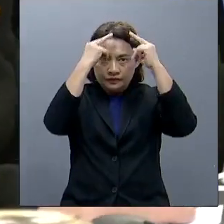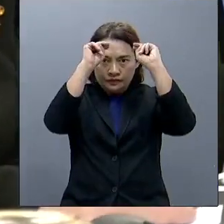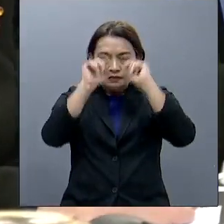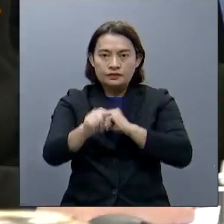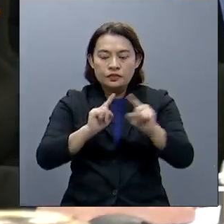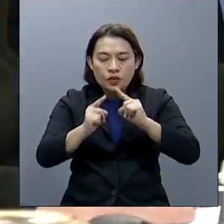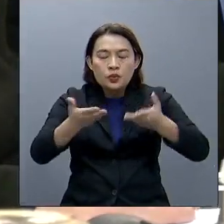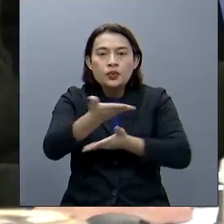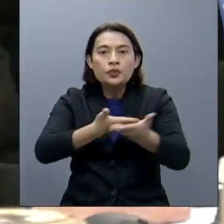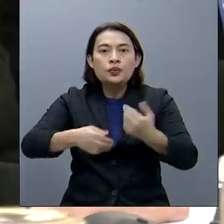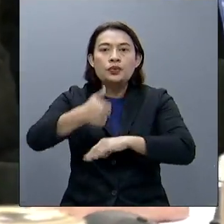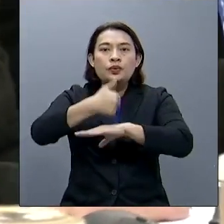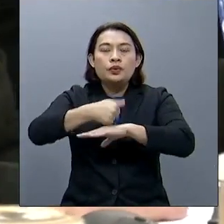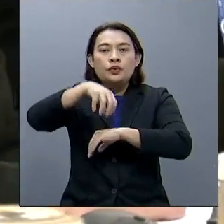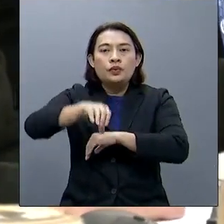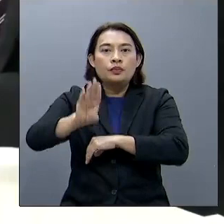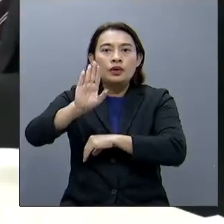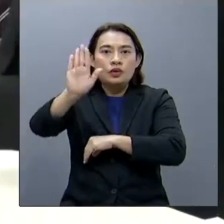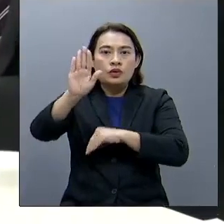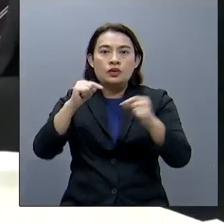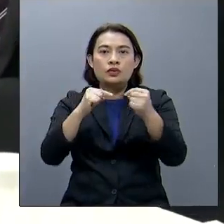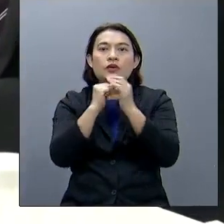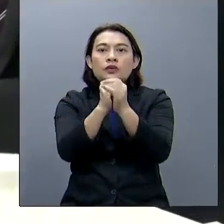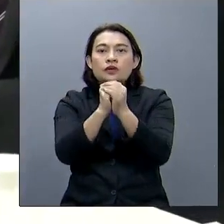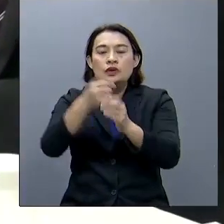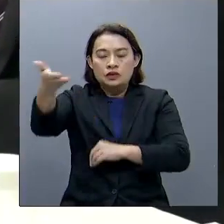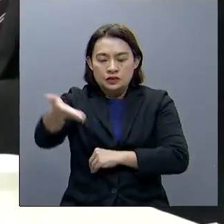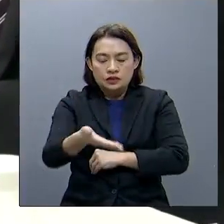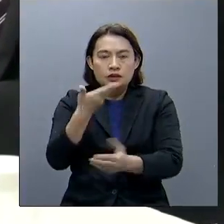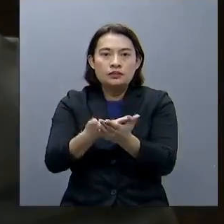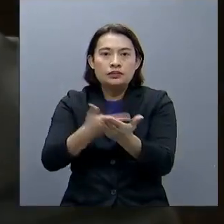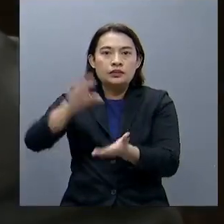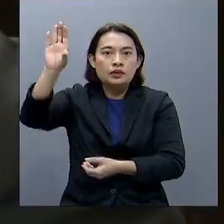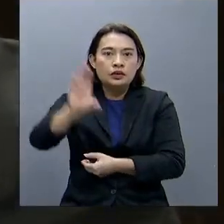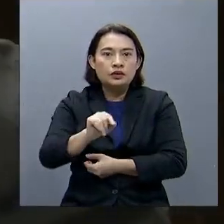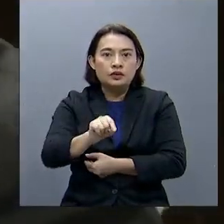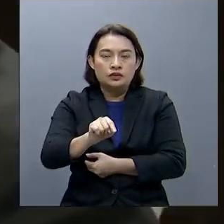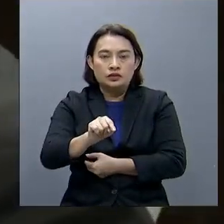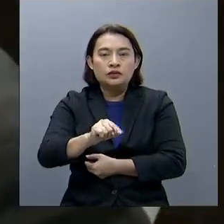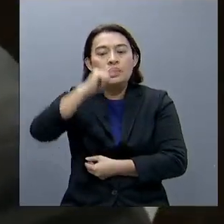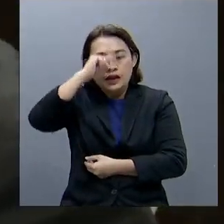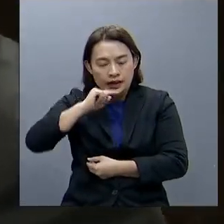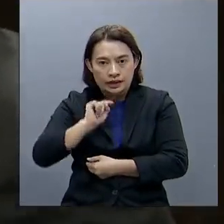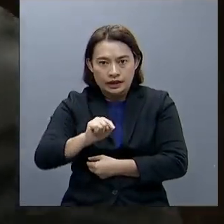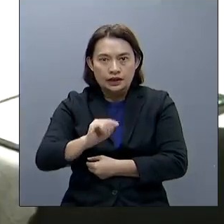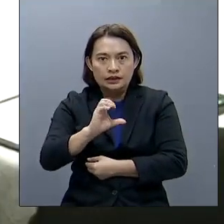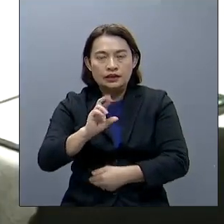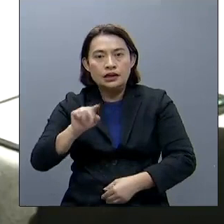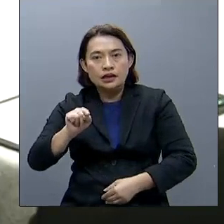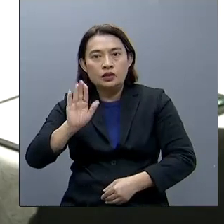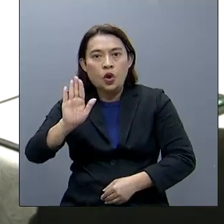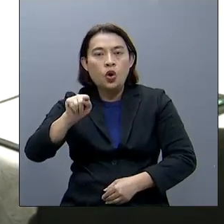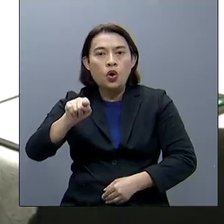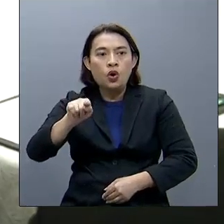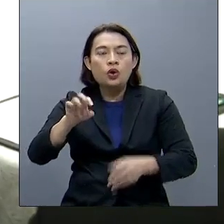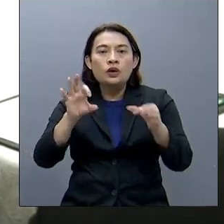ารือกับผู้บริหารของ CRRC Group เชิญมาร่วมลงทุนด้านคมนาคมในไทยค่ะทั้งนี้ CRRC Group ก็เป็นรัฐ